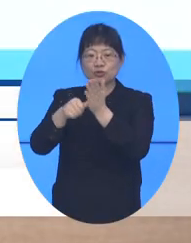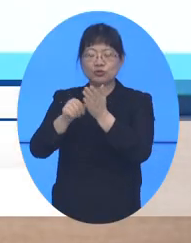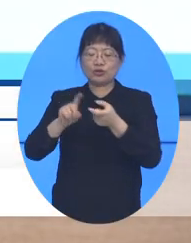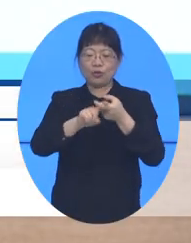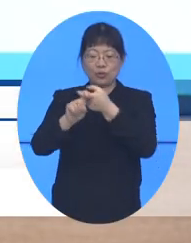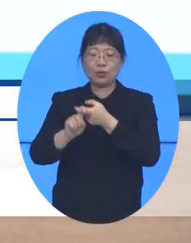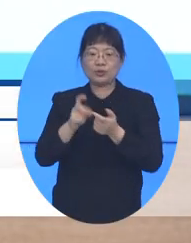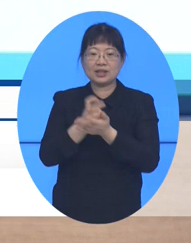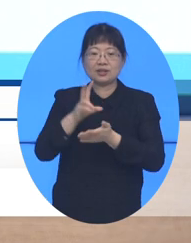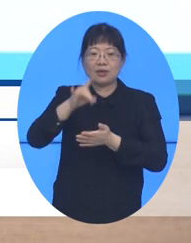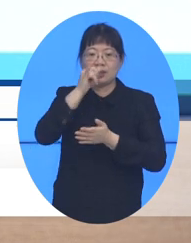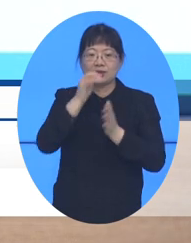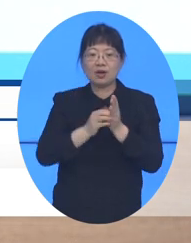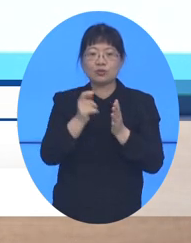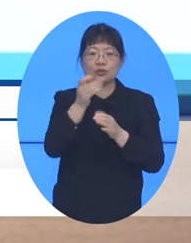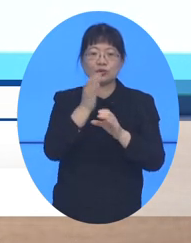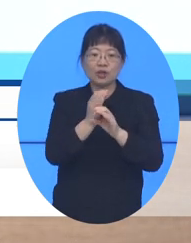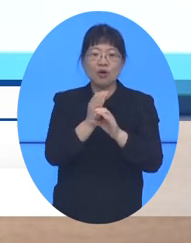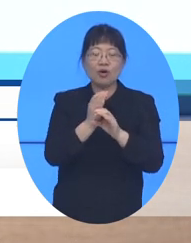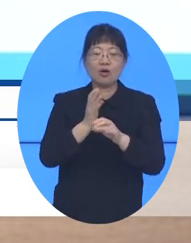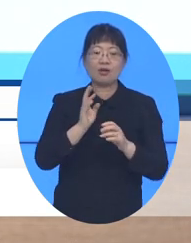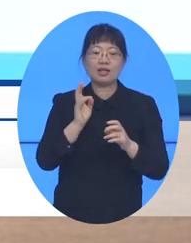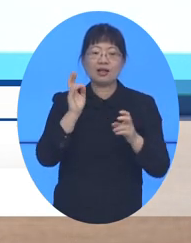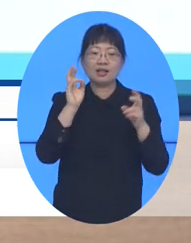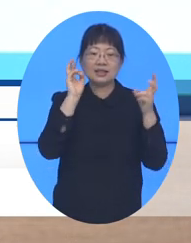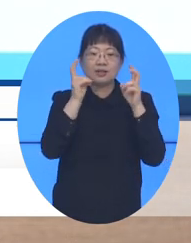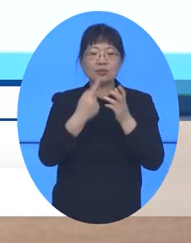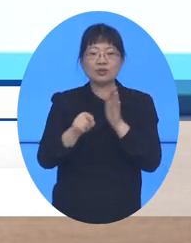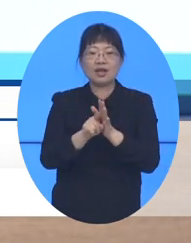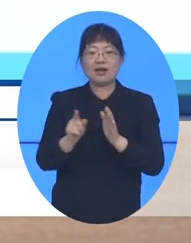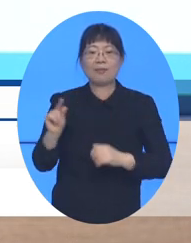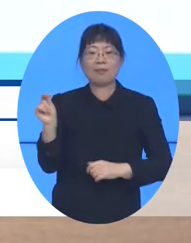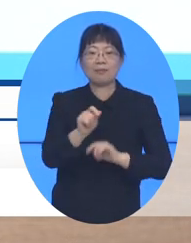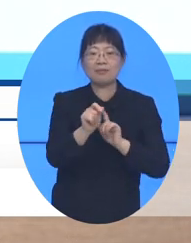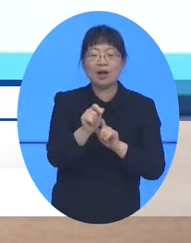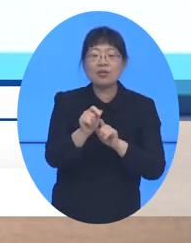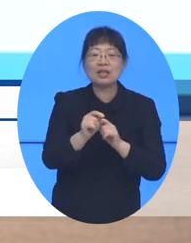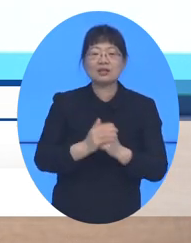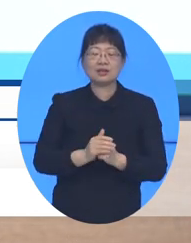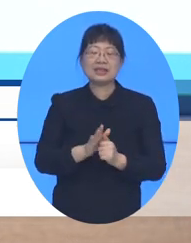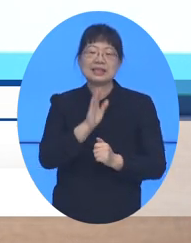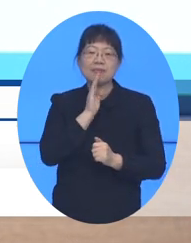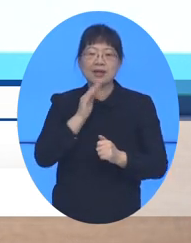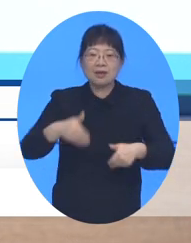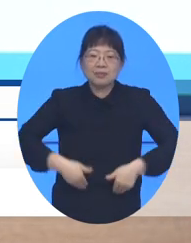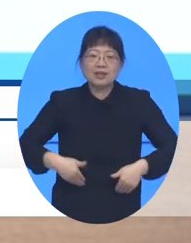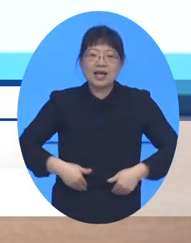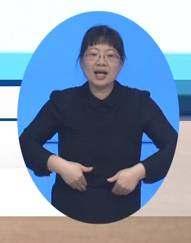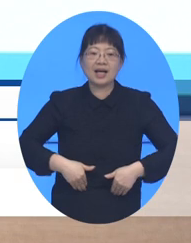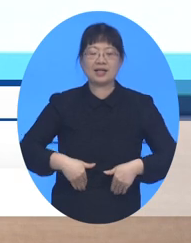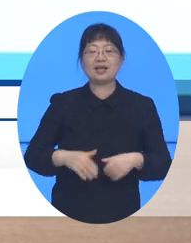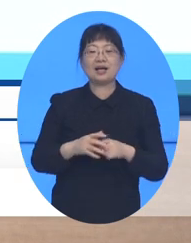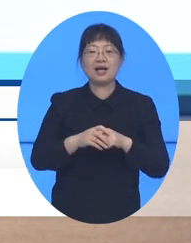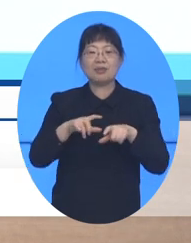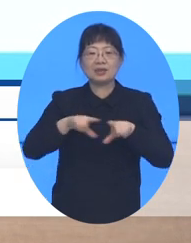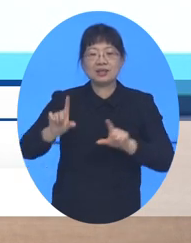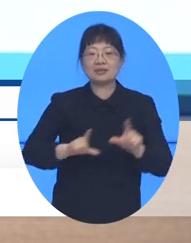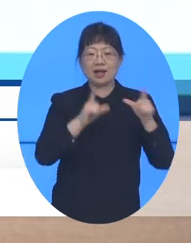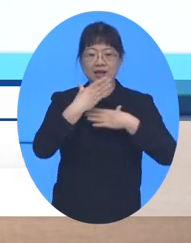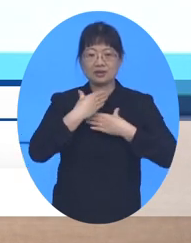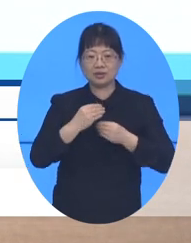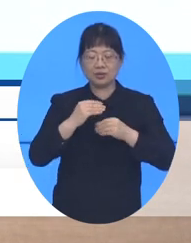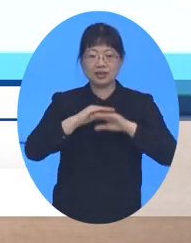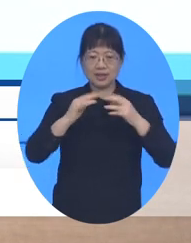경기도는 도내 중소기업을 위한 신속하고 실질적인 민생 안정 대책을 마련하기